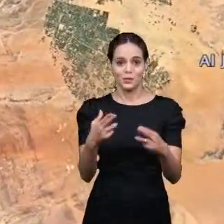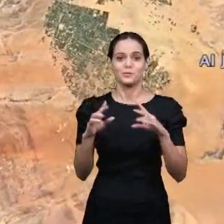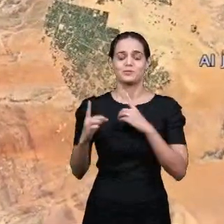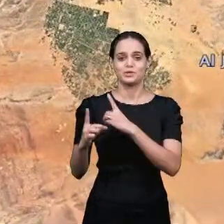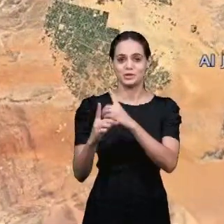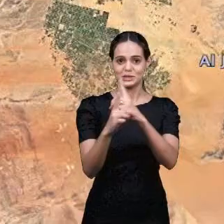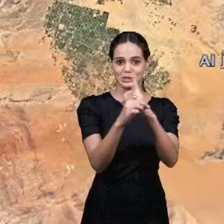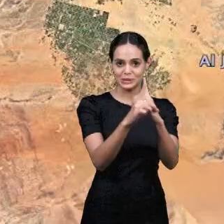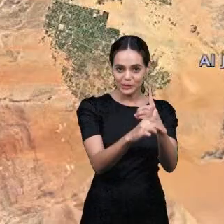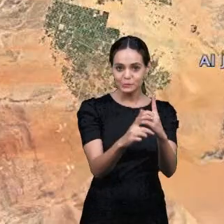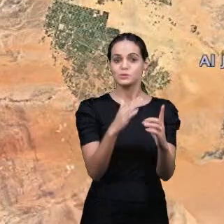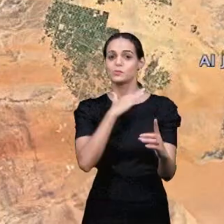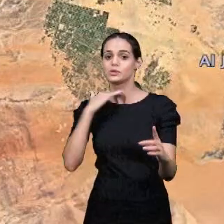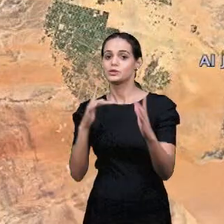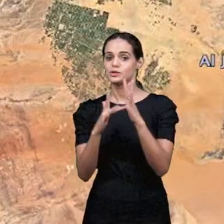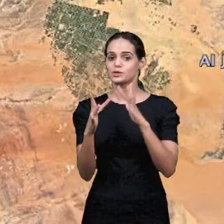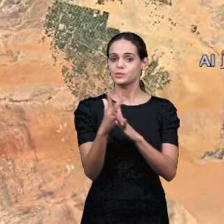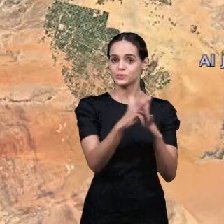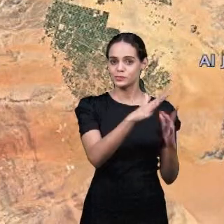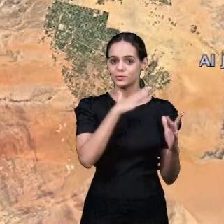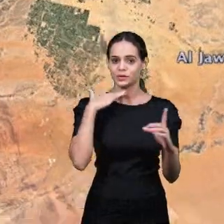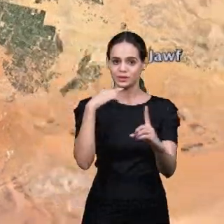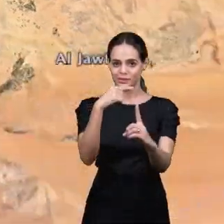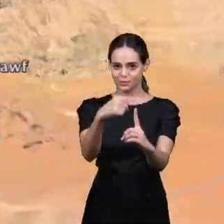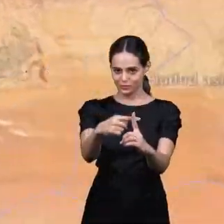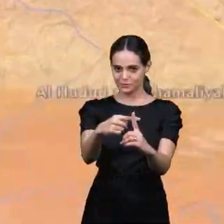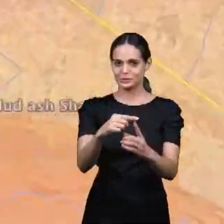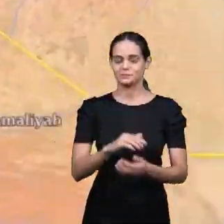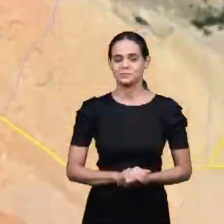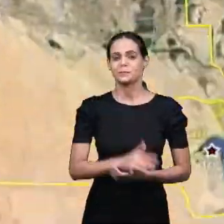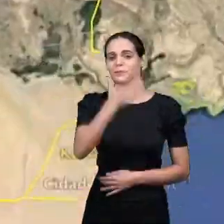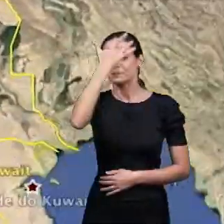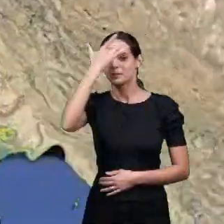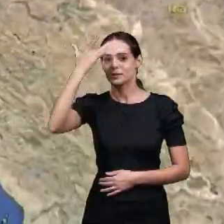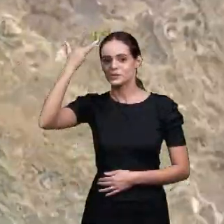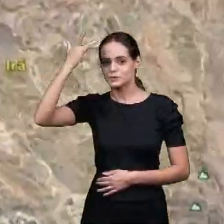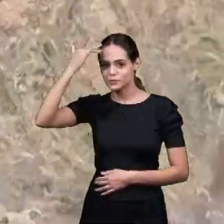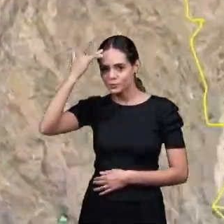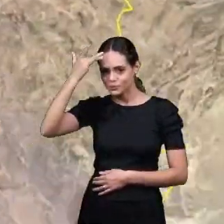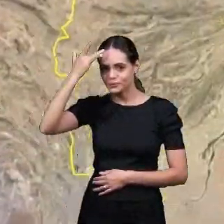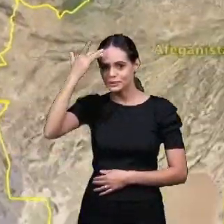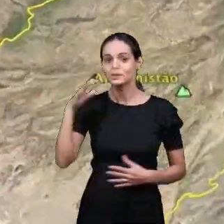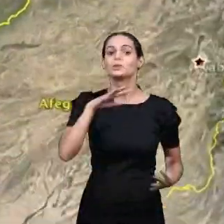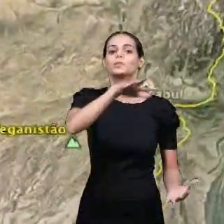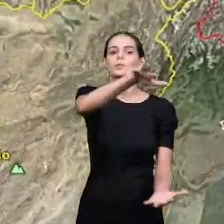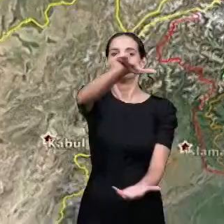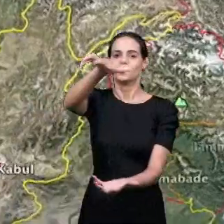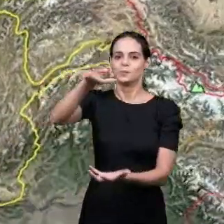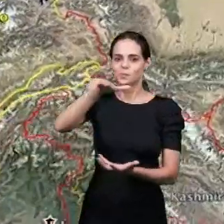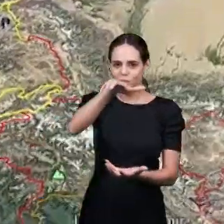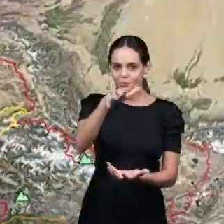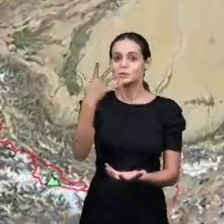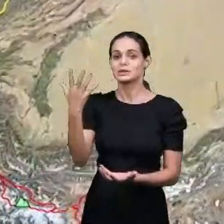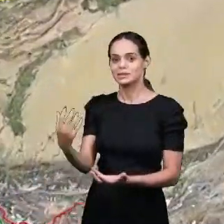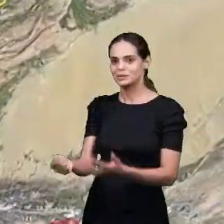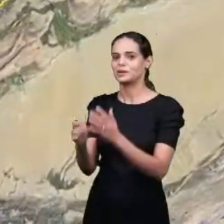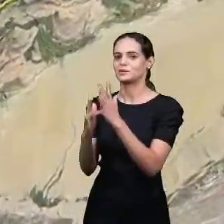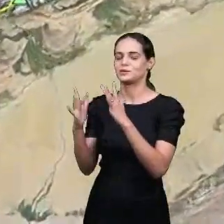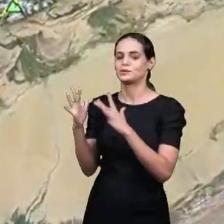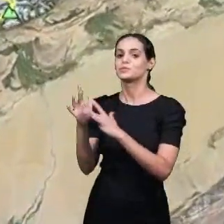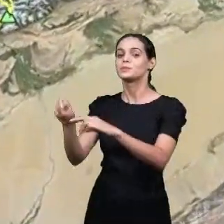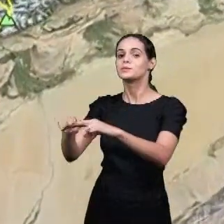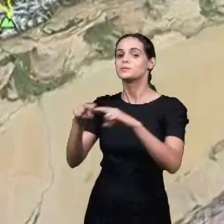à la veille de sa mort à la croix du Calvaire. Des personnes de toutes les parties du monde sont touchées